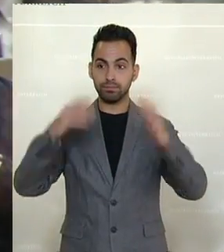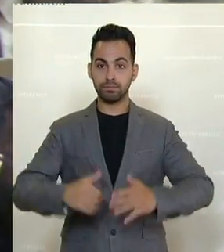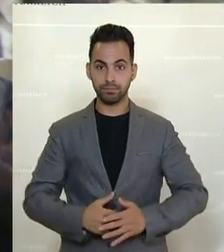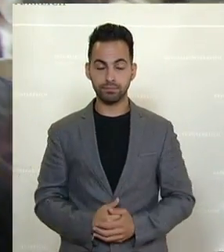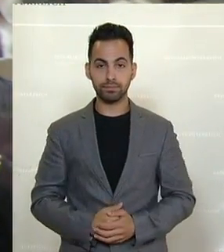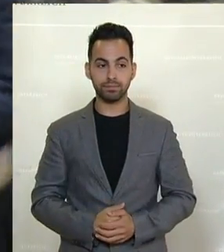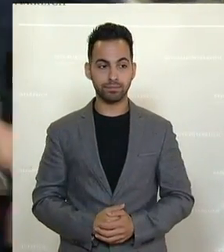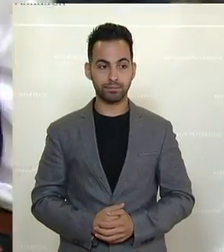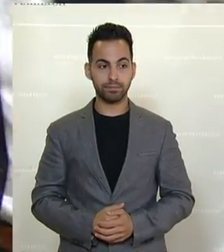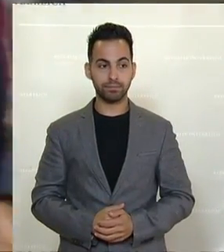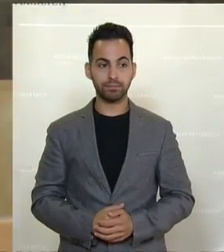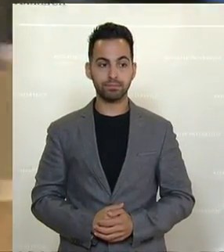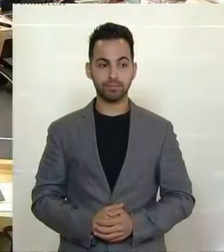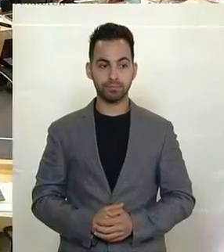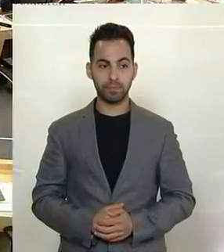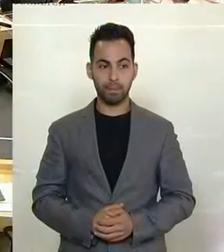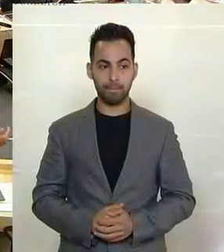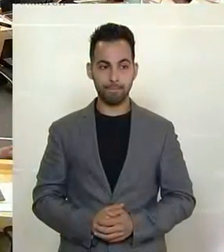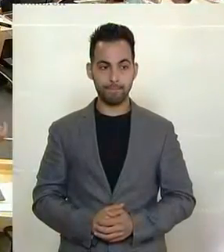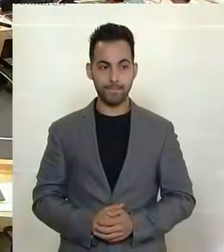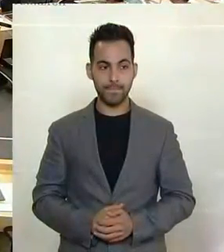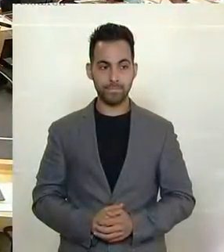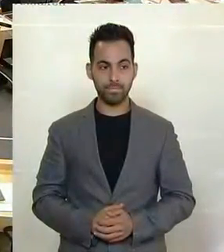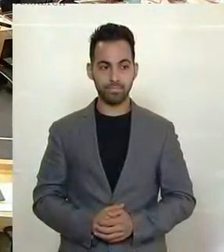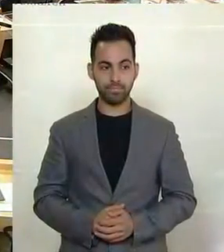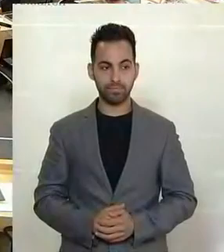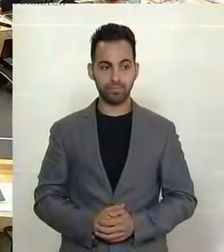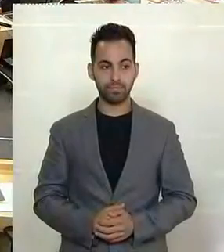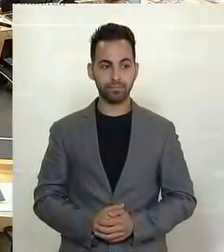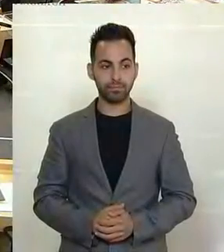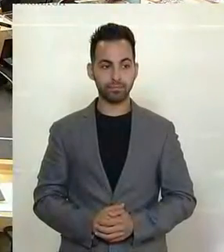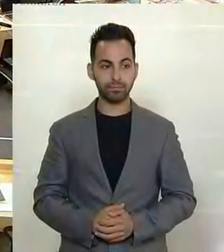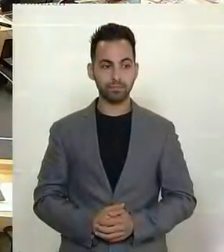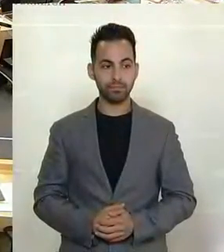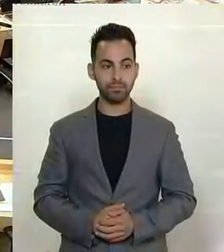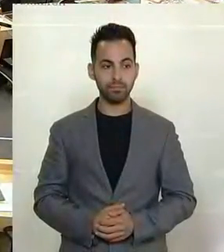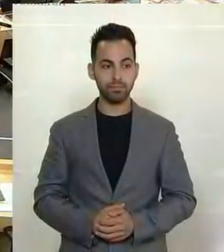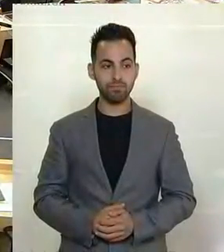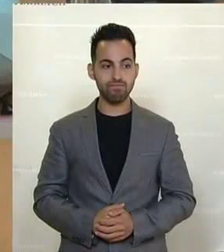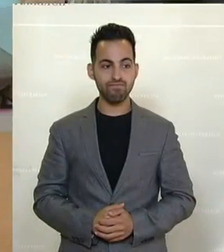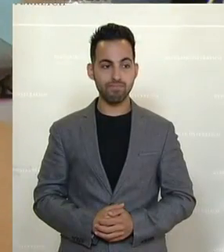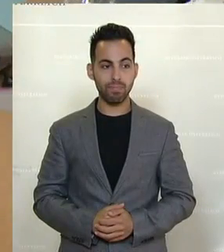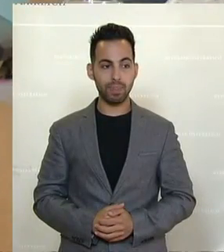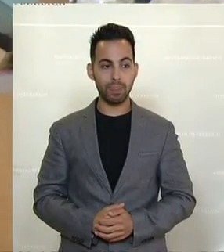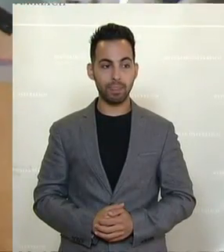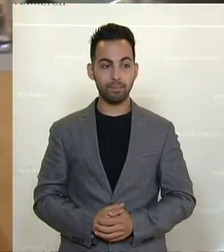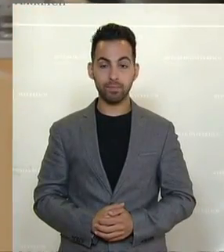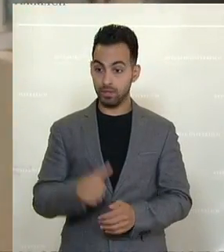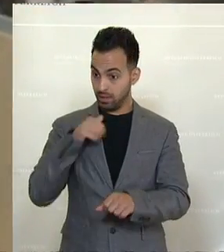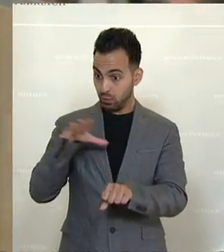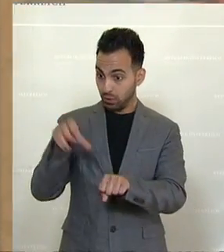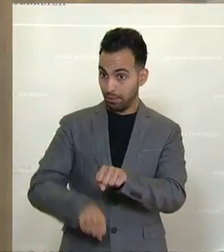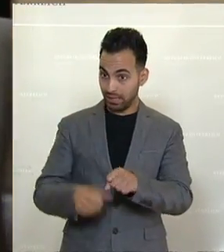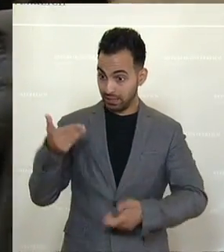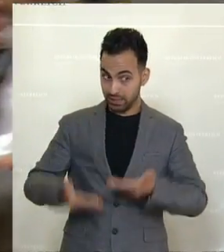Der Nationalratspräsident kann die Sitzung unterbrechen. Das hat er jetzt auch gemacht. Jetzt. Ich unterbreche die